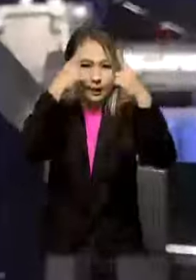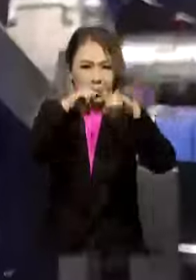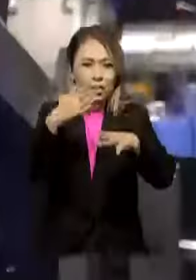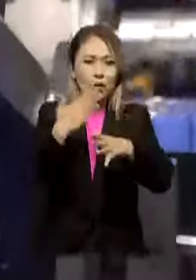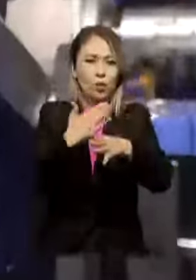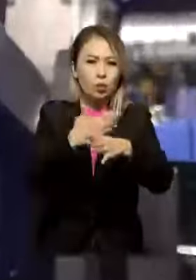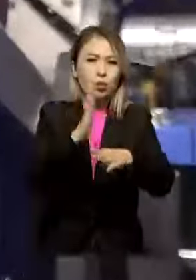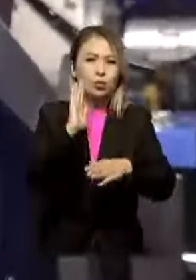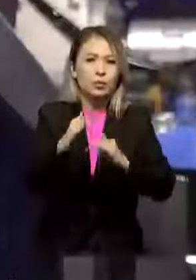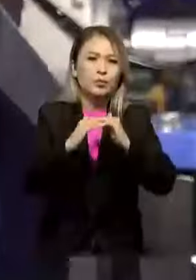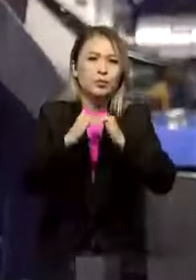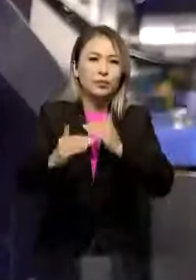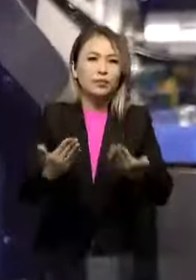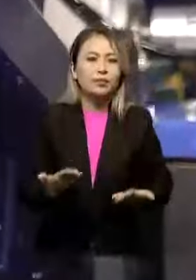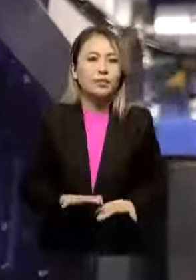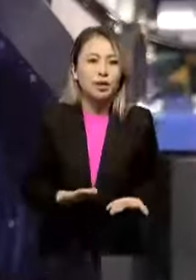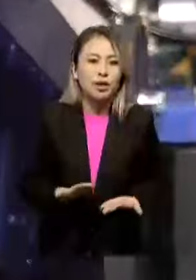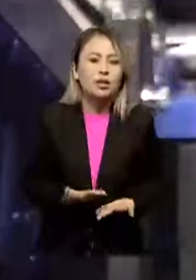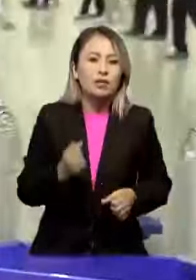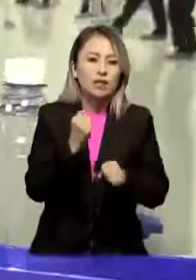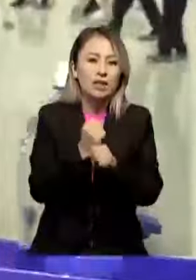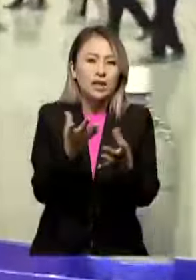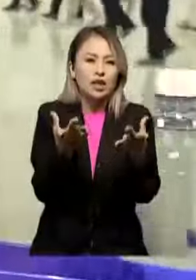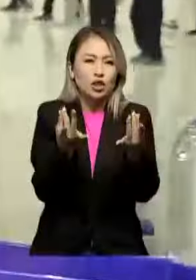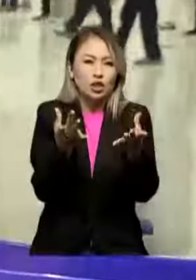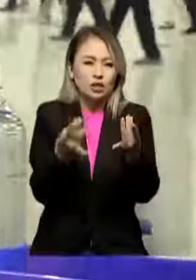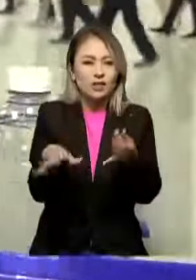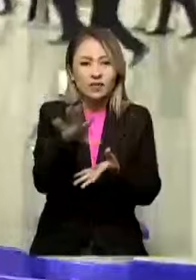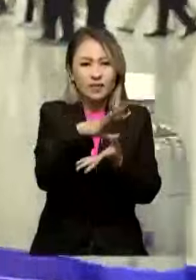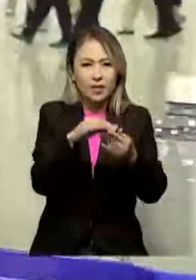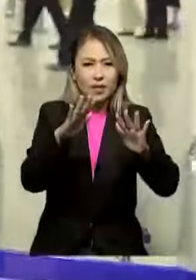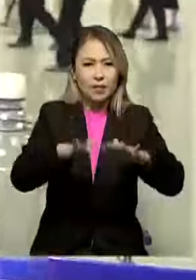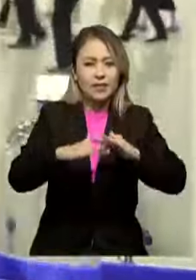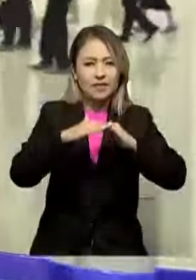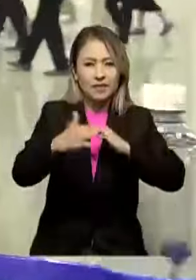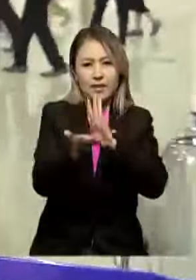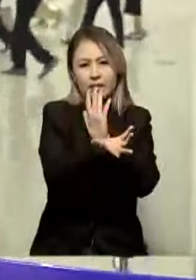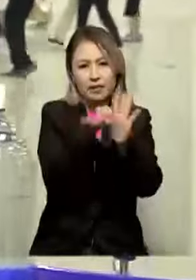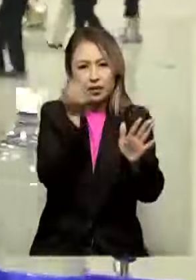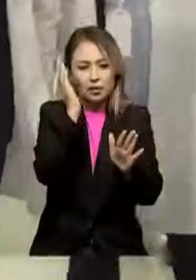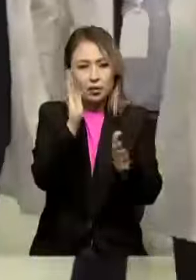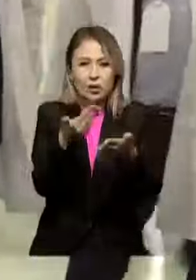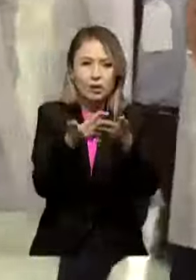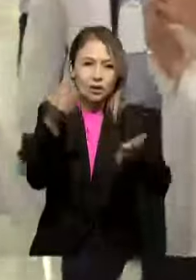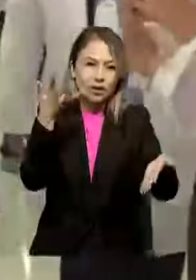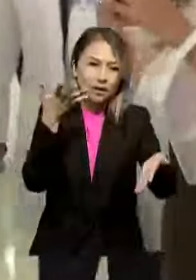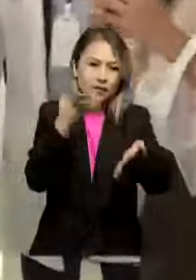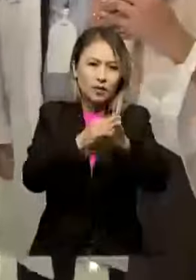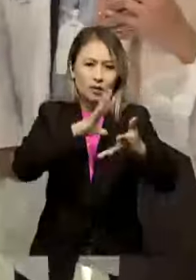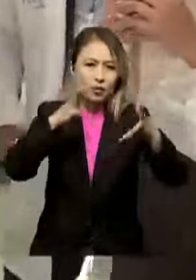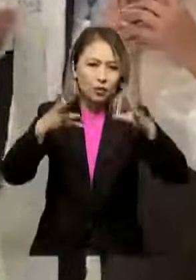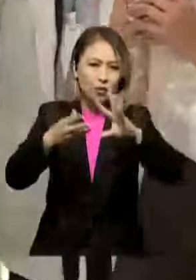істейтін өндірістік желі толық автоматтандырылған. Шикізат әйгілі Ақжайық кен орнынан алынады. Жобаға тартылған инвестицияның жалпы